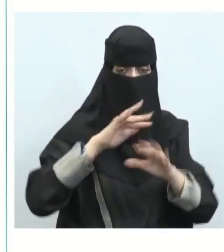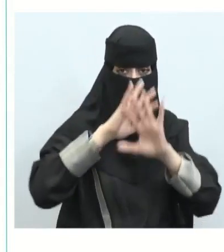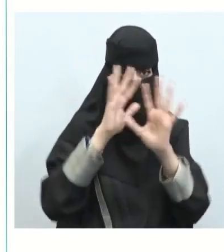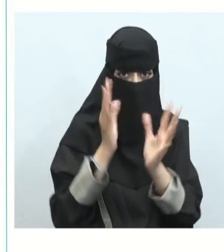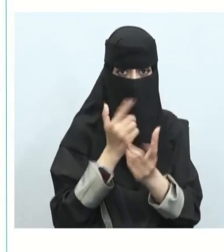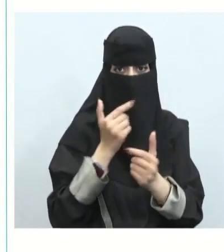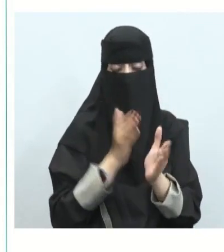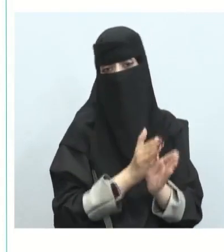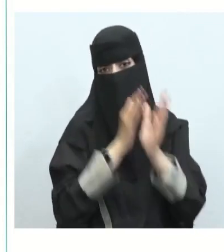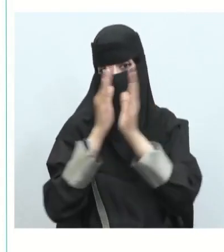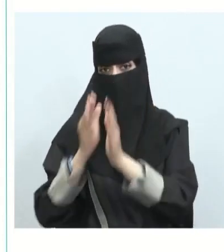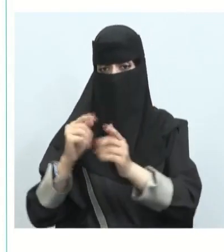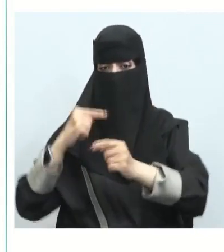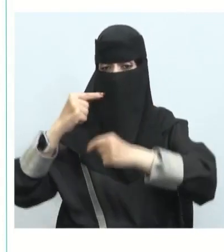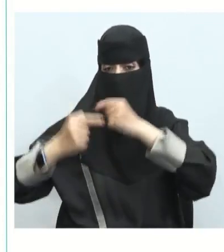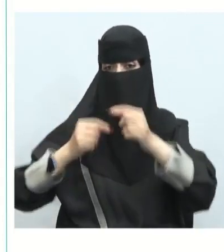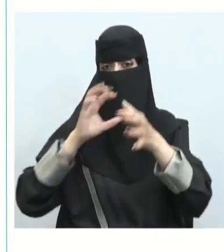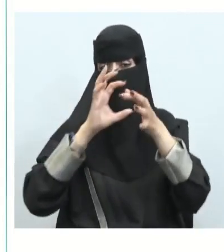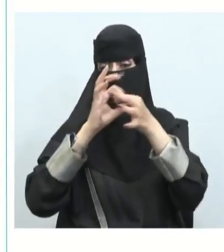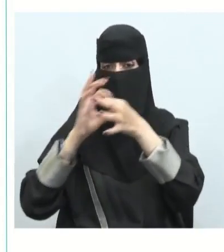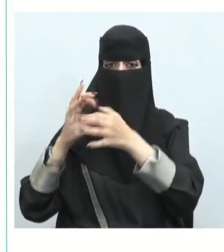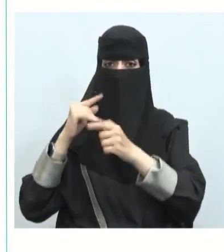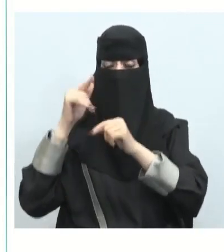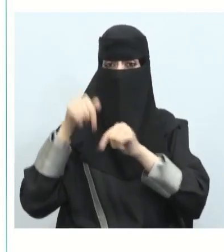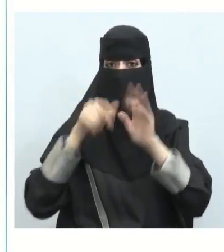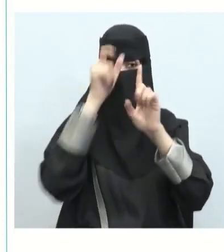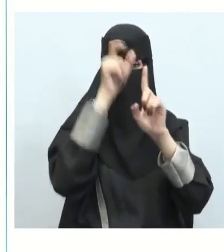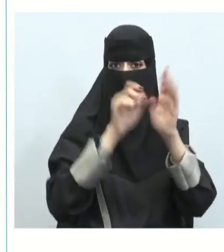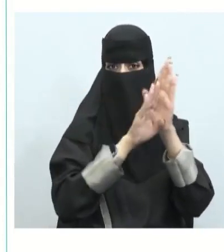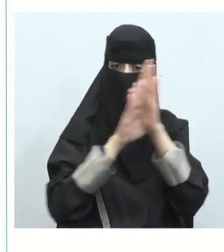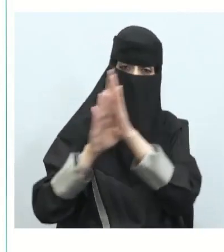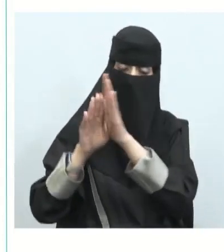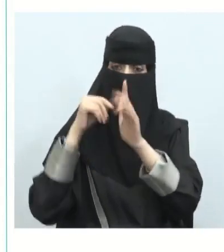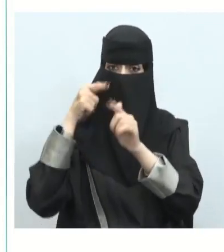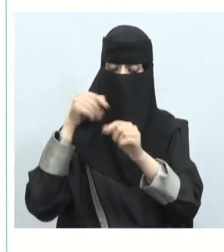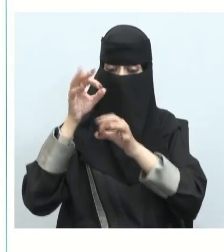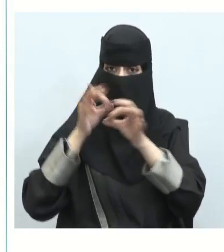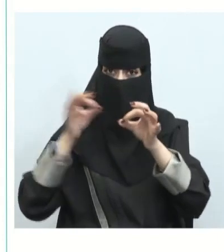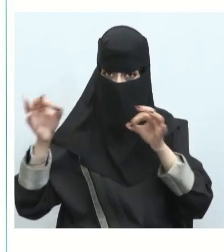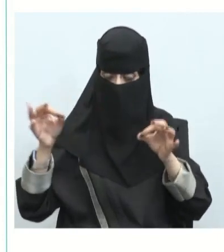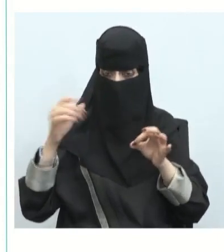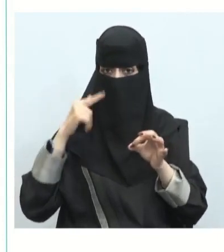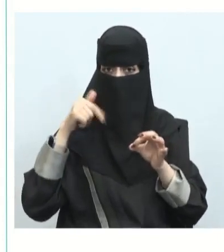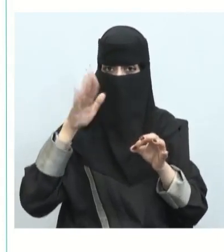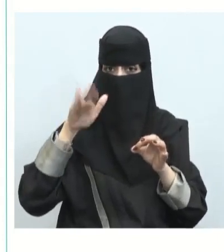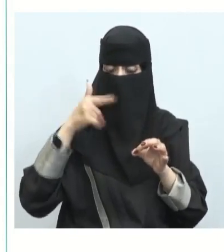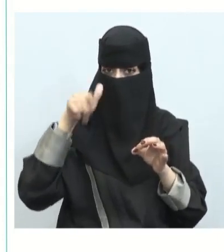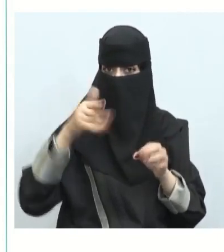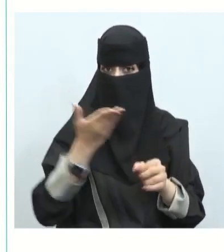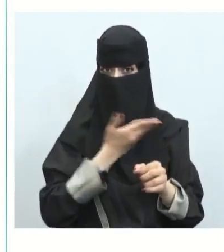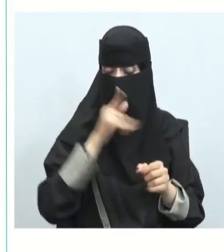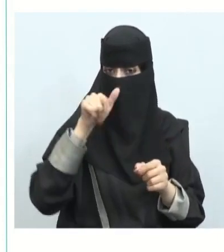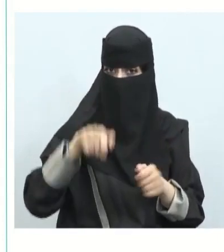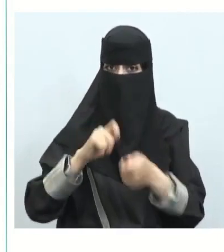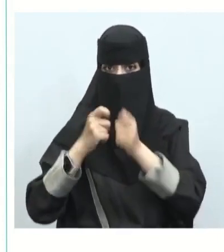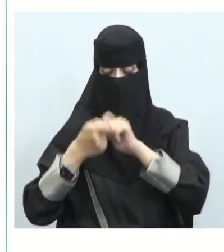الانتقال اكثر سلاسه بمعنى المقاومين حينما ادخلهم في التخطيط وال الذي تؤثر في هذا